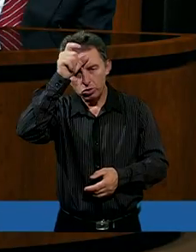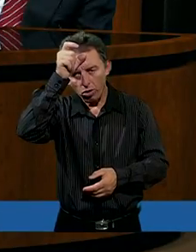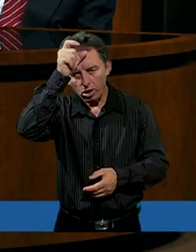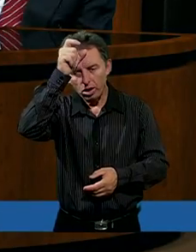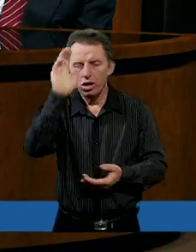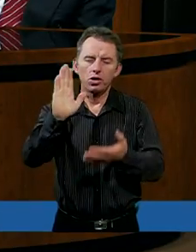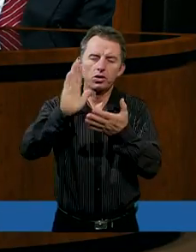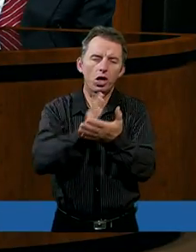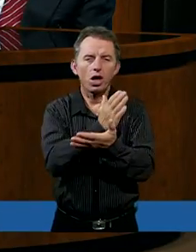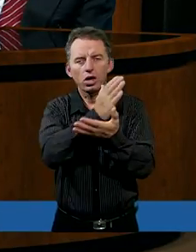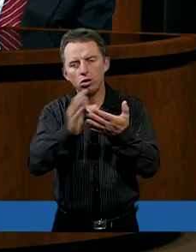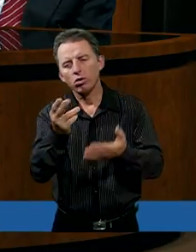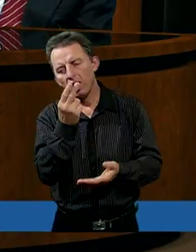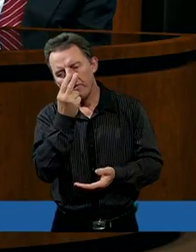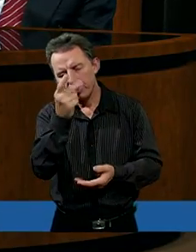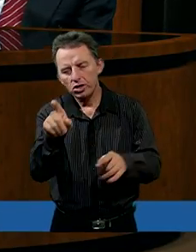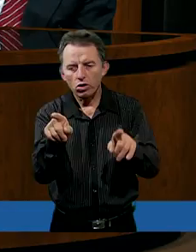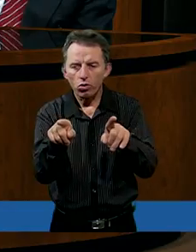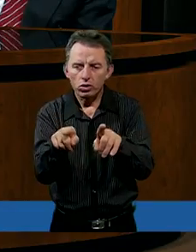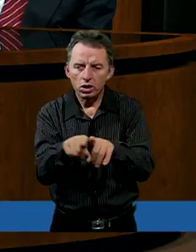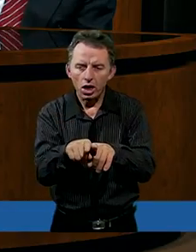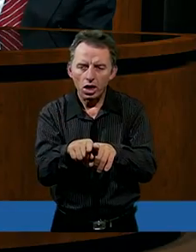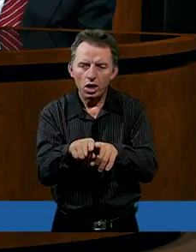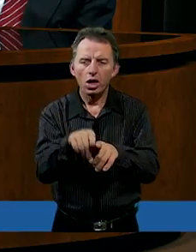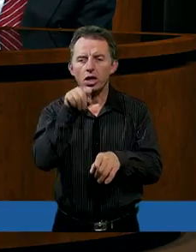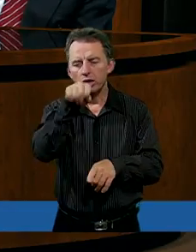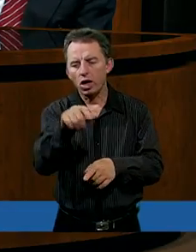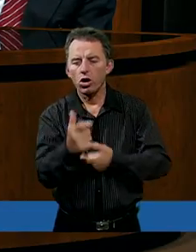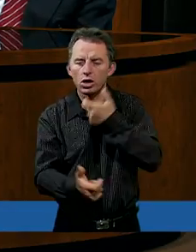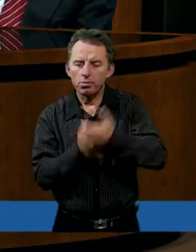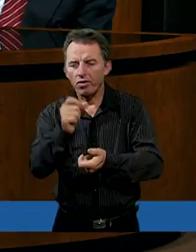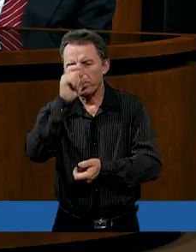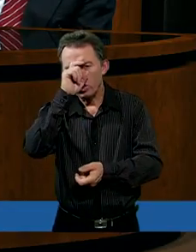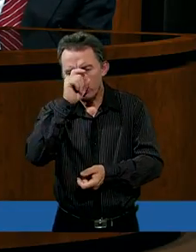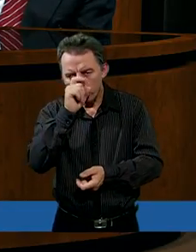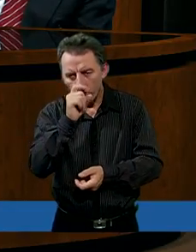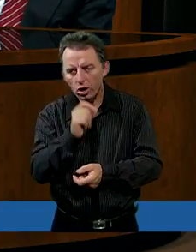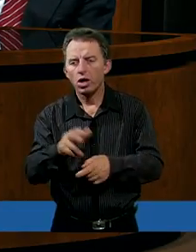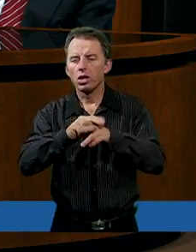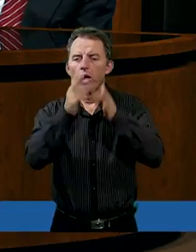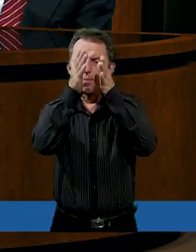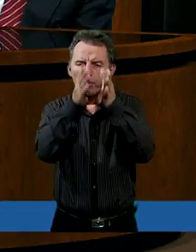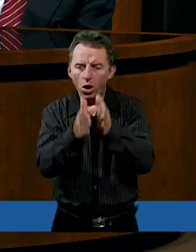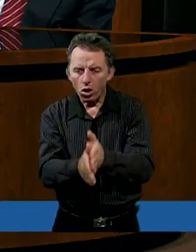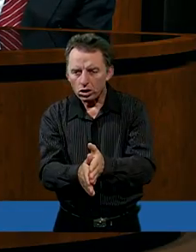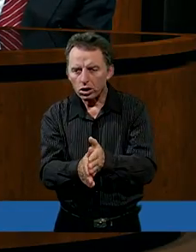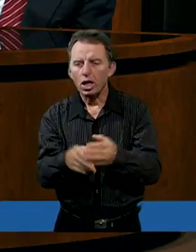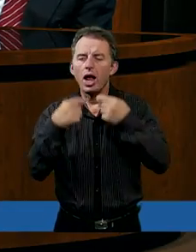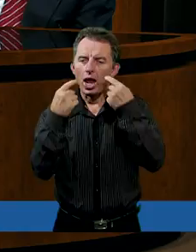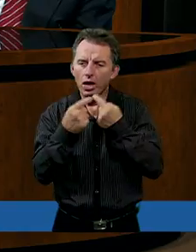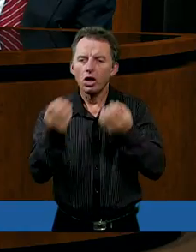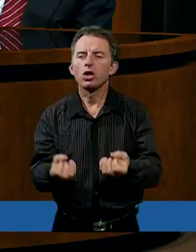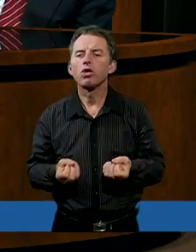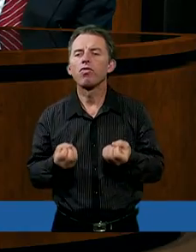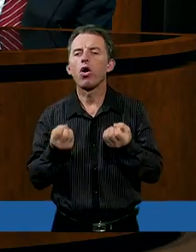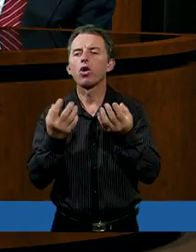No niektórzy widzą też tego sprawcy złego jako jakąś taką postać mityczną,